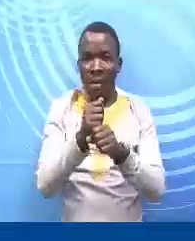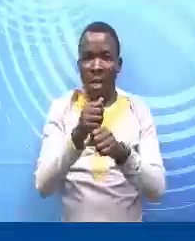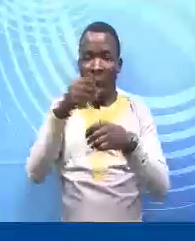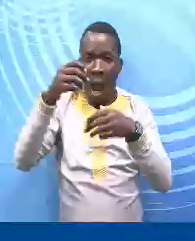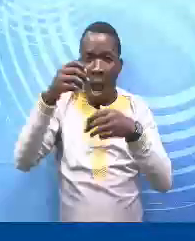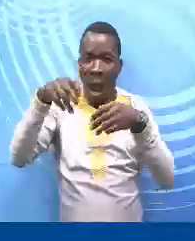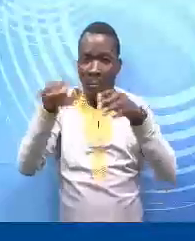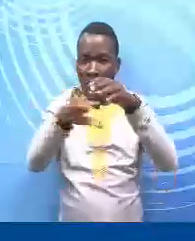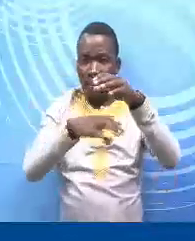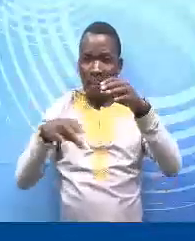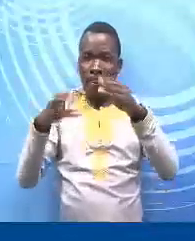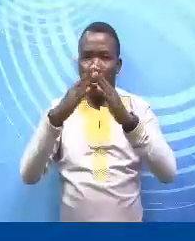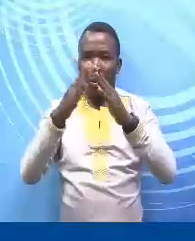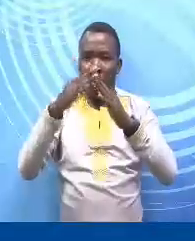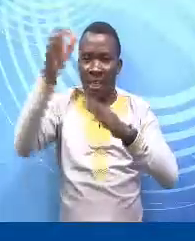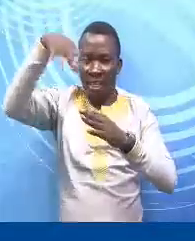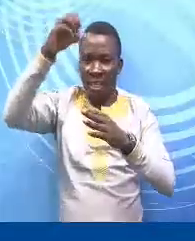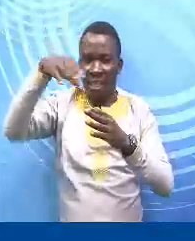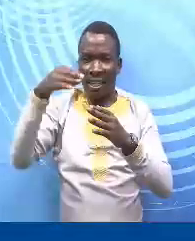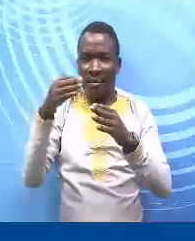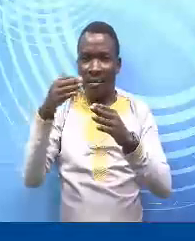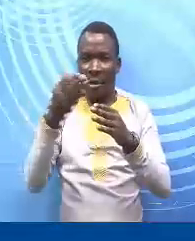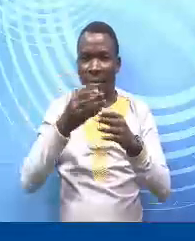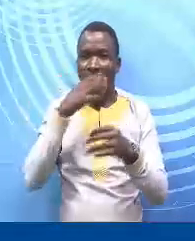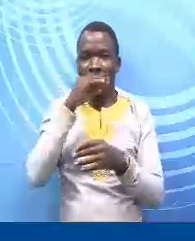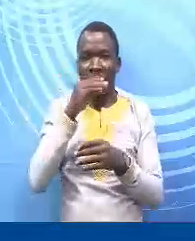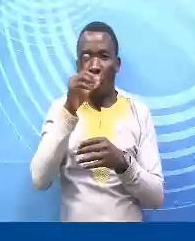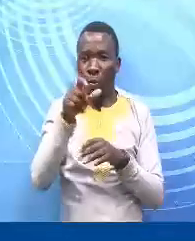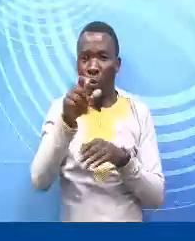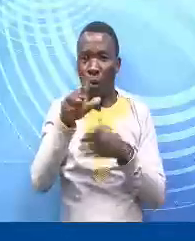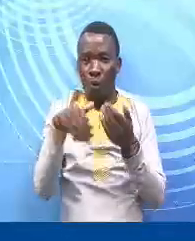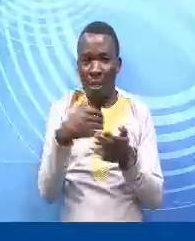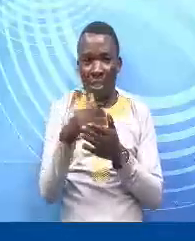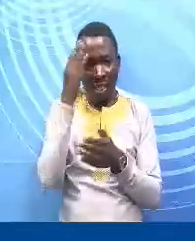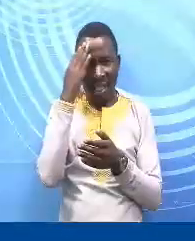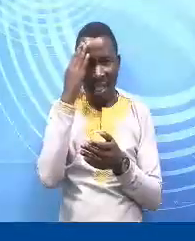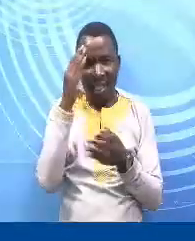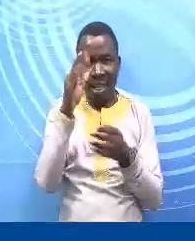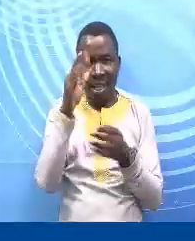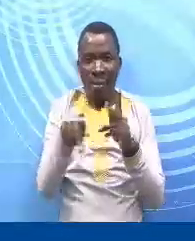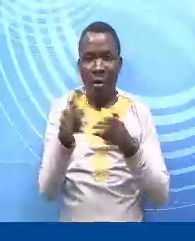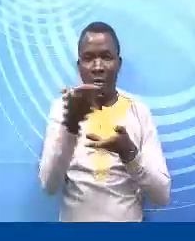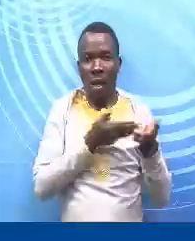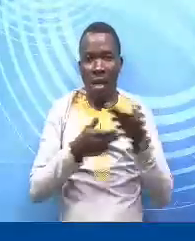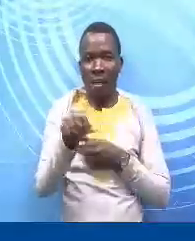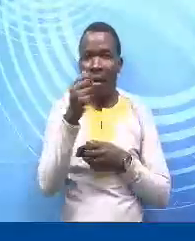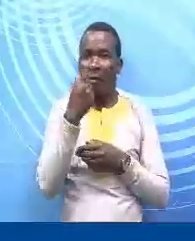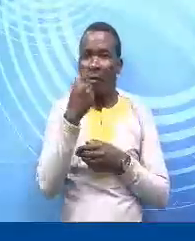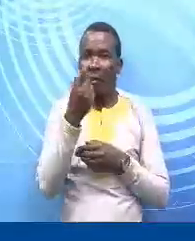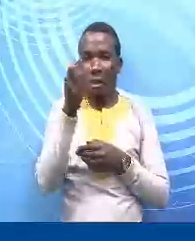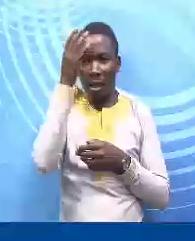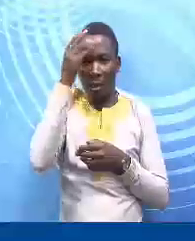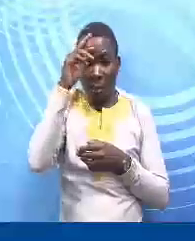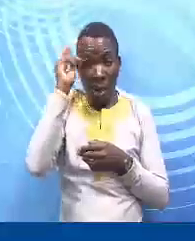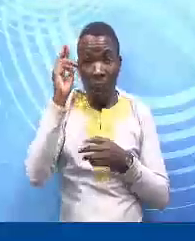iposta mu mujyi wa Kigali mu mujyi rwagati baba bavuga ko ngo buri wese kizi abo twaganiriye nabo bate ku mpamvu